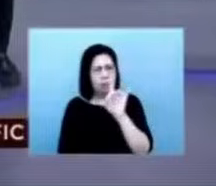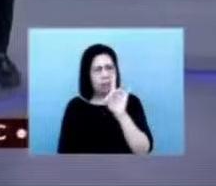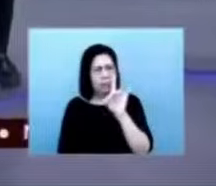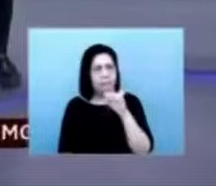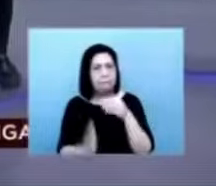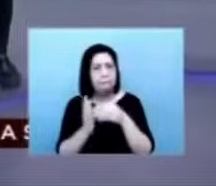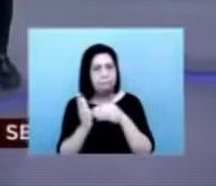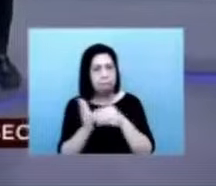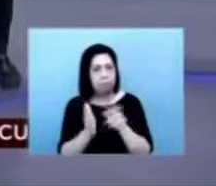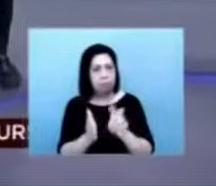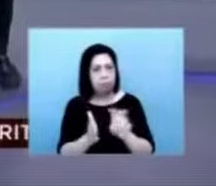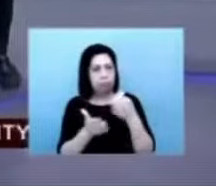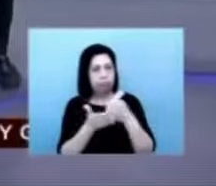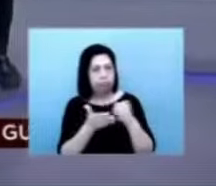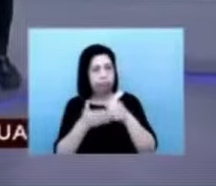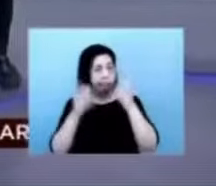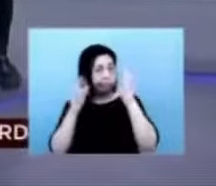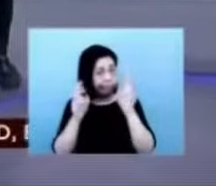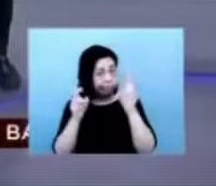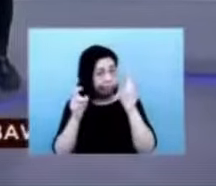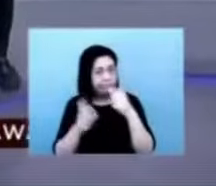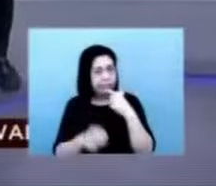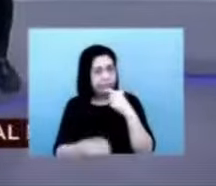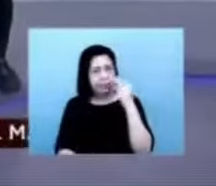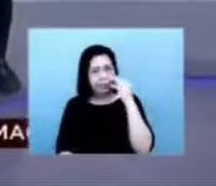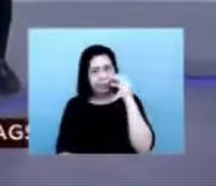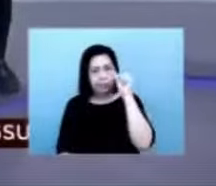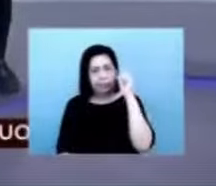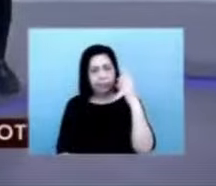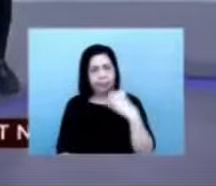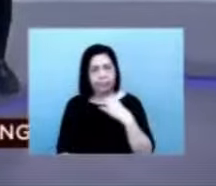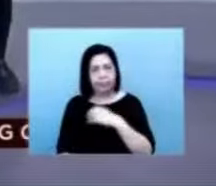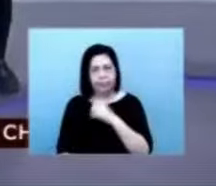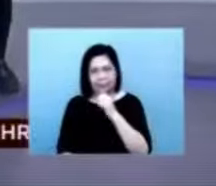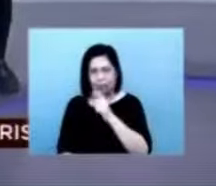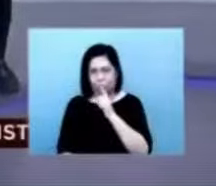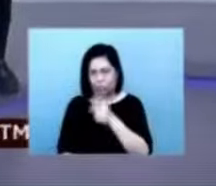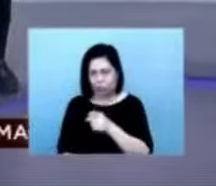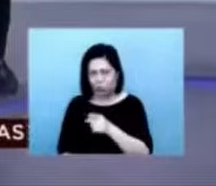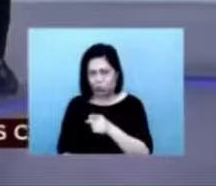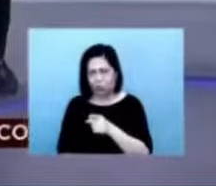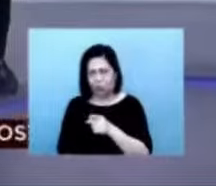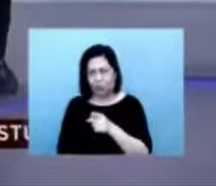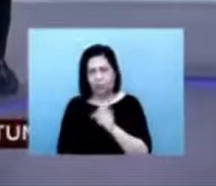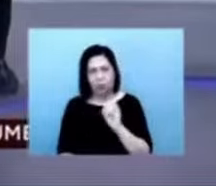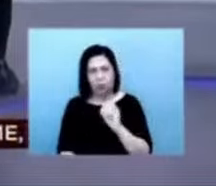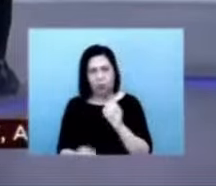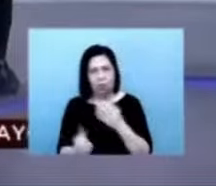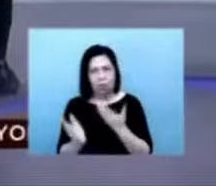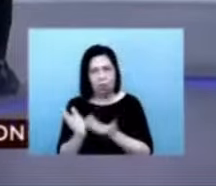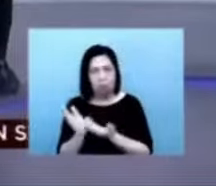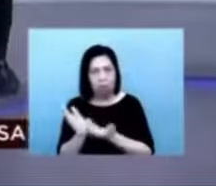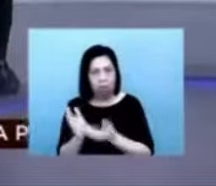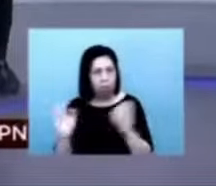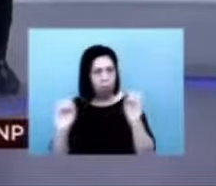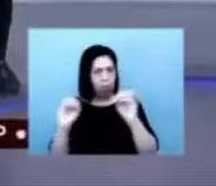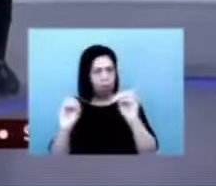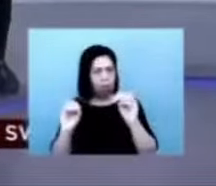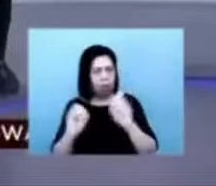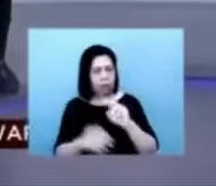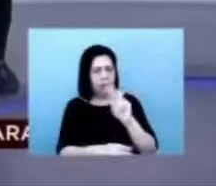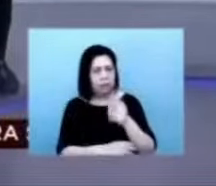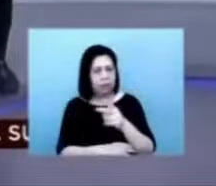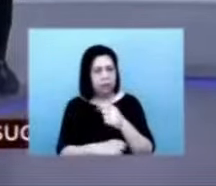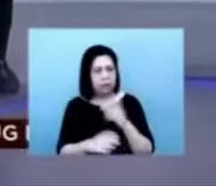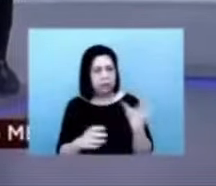peso travel expense daw ni Speaker Martin Romualdez. Hindi naman pala totoo o hindi naman pala kumpirmado. Pangalawa,